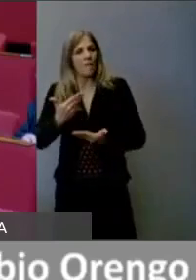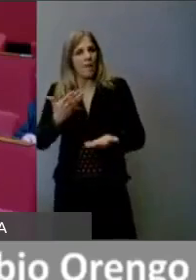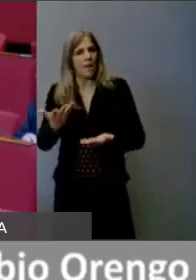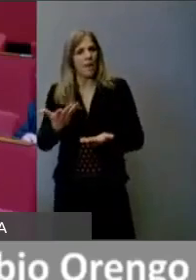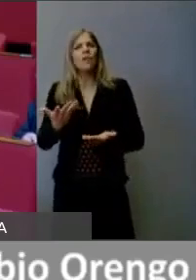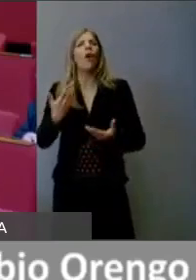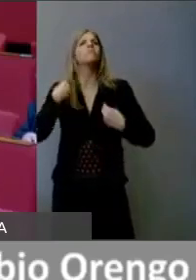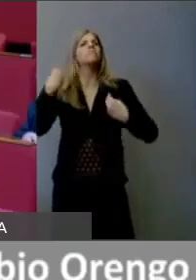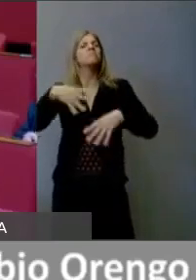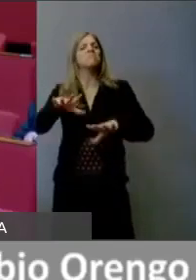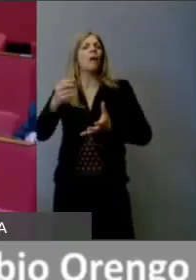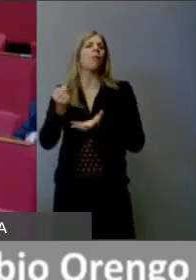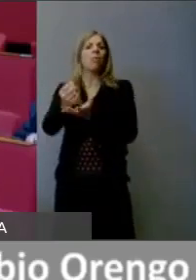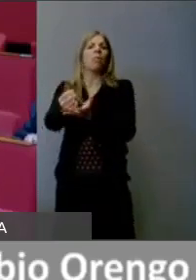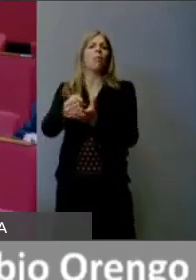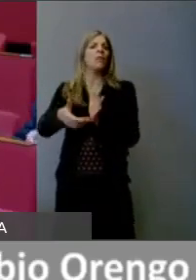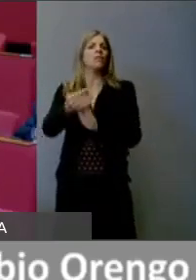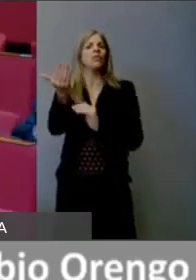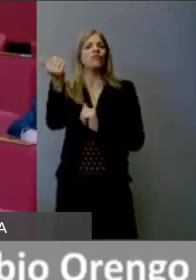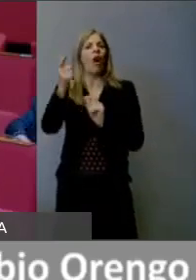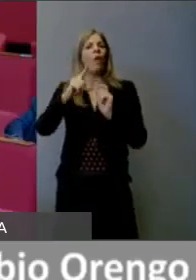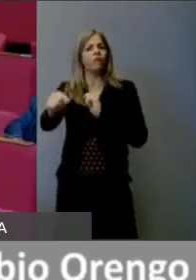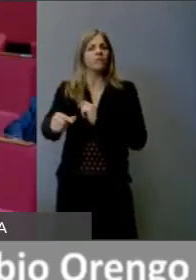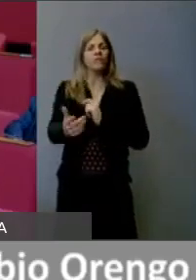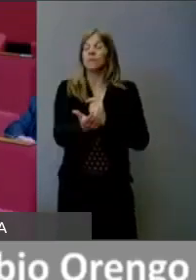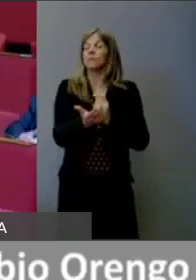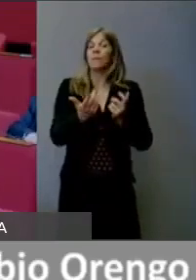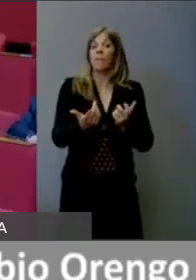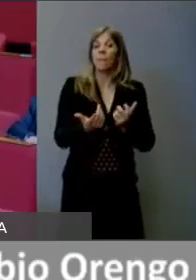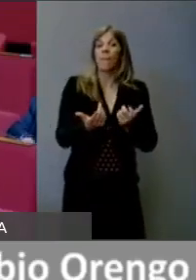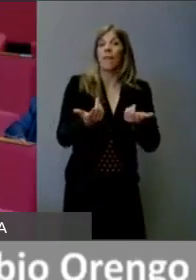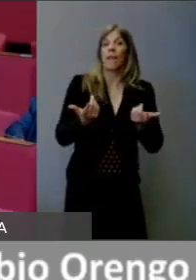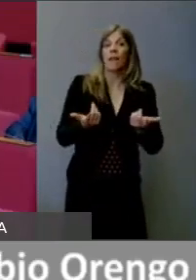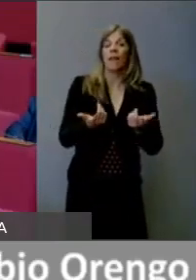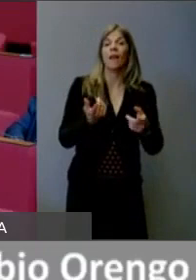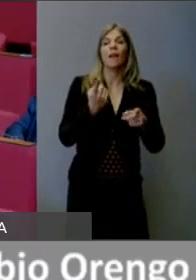altri interessi, l'interesse di costruire e di assolvere certamente